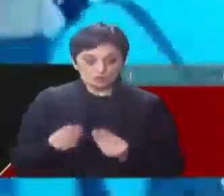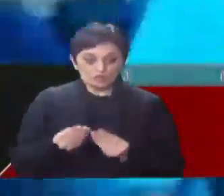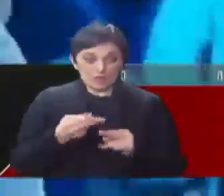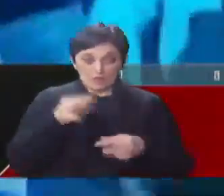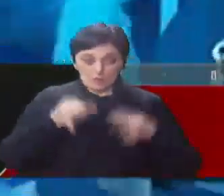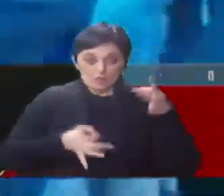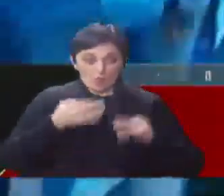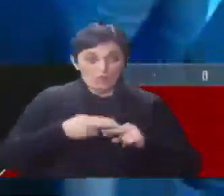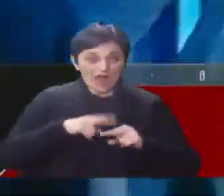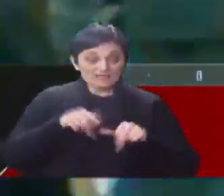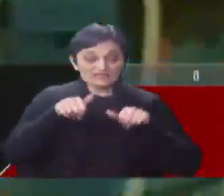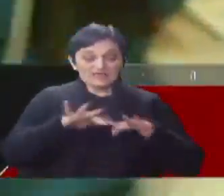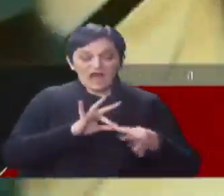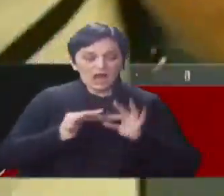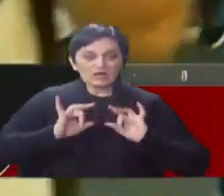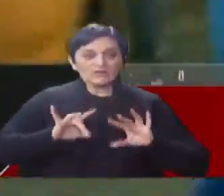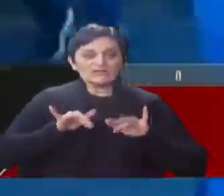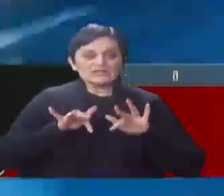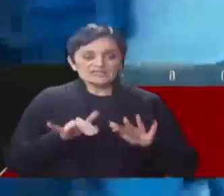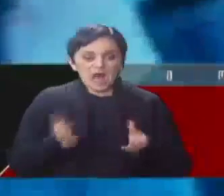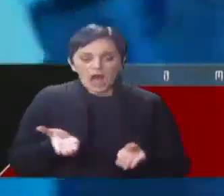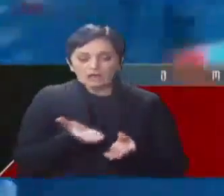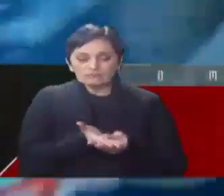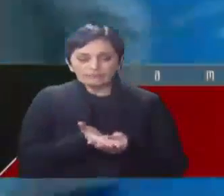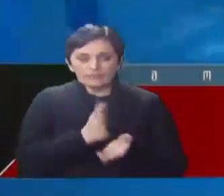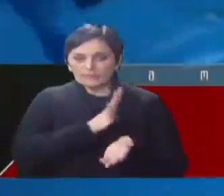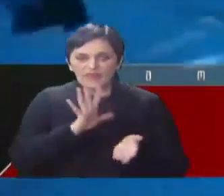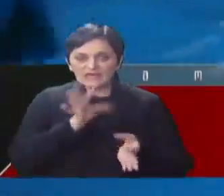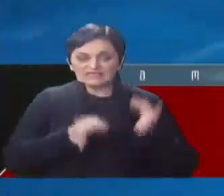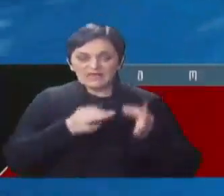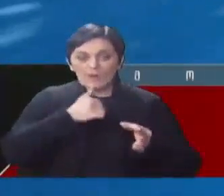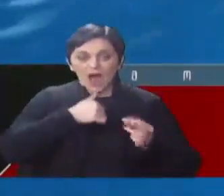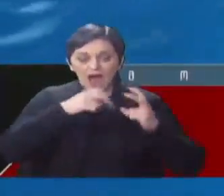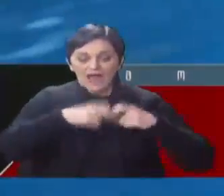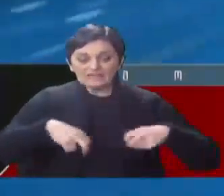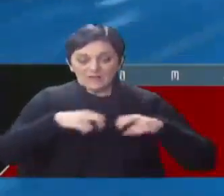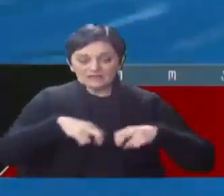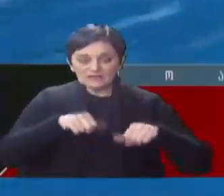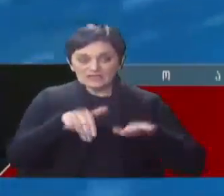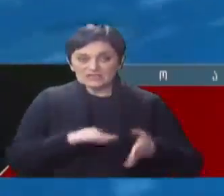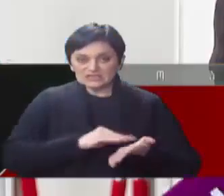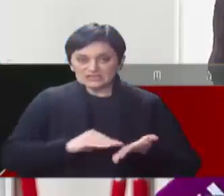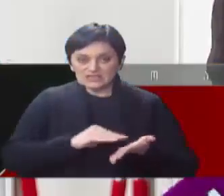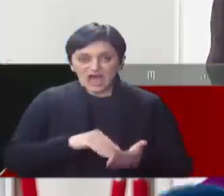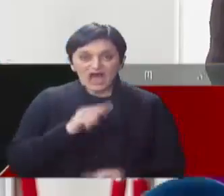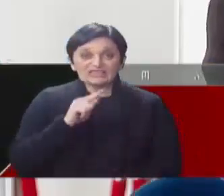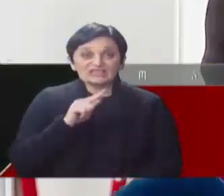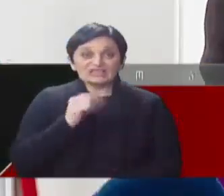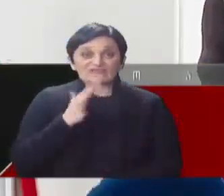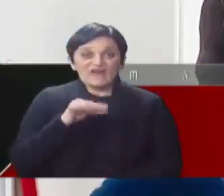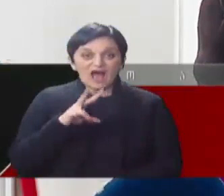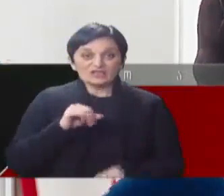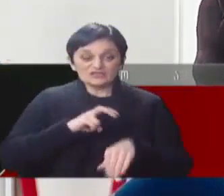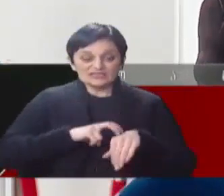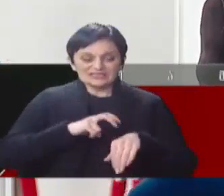ეს გადაწყვეტილება იმით ახსნა, რომ საქმეში არ იყო წარმოდგენილი სასამართლო ექსპერტიზის დასკვნა. Ilia Tvaliašvilis მიმართ